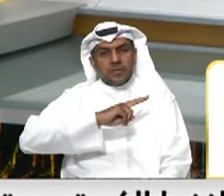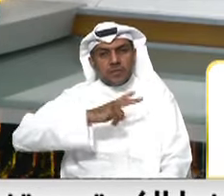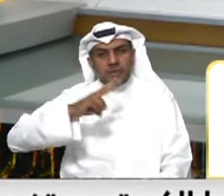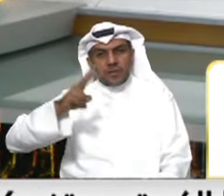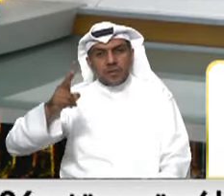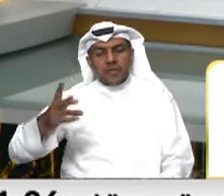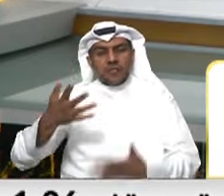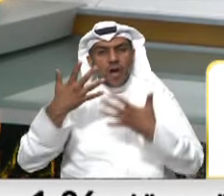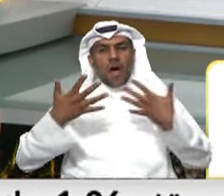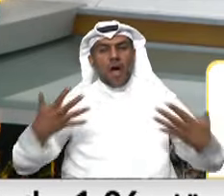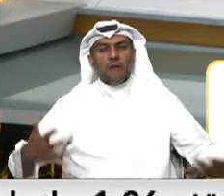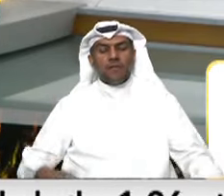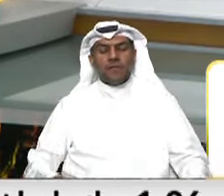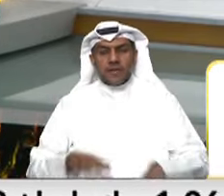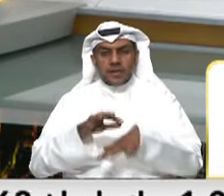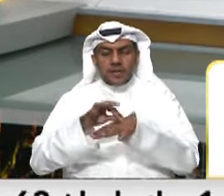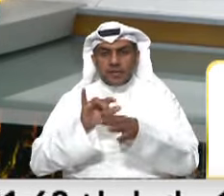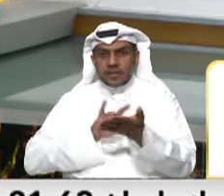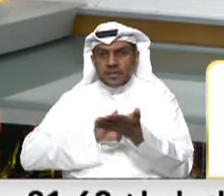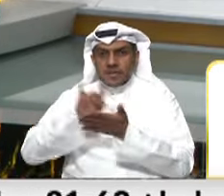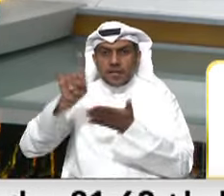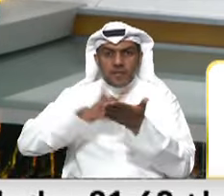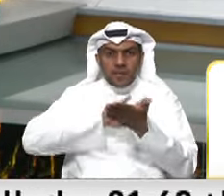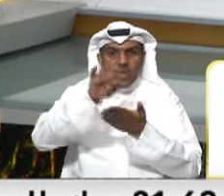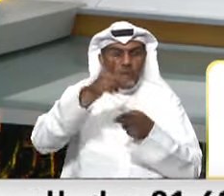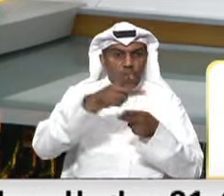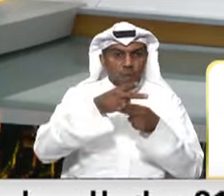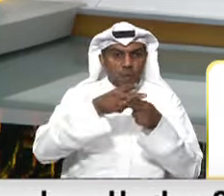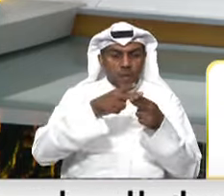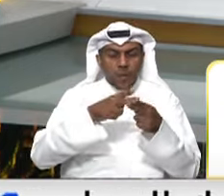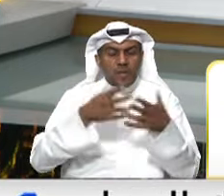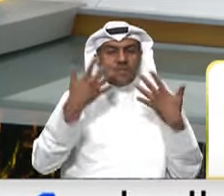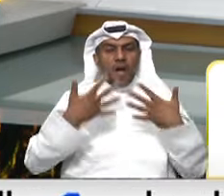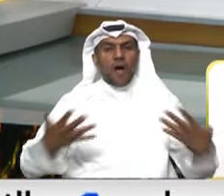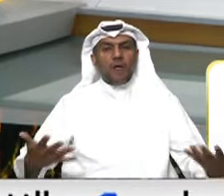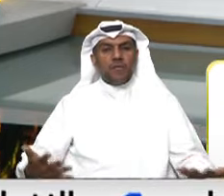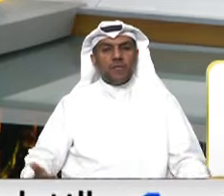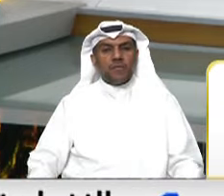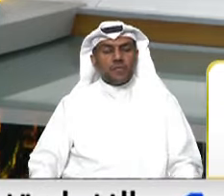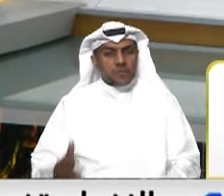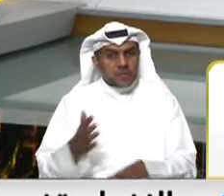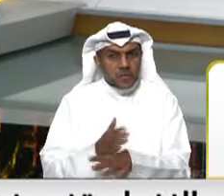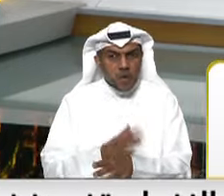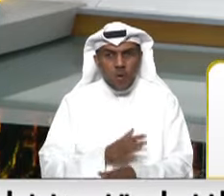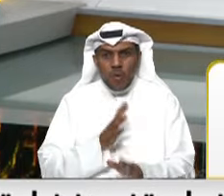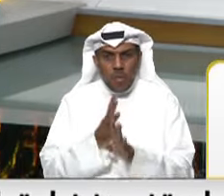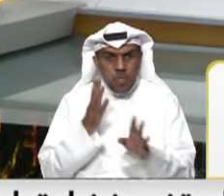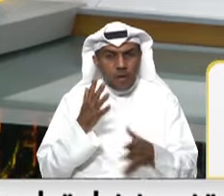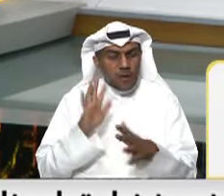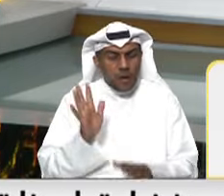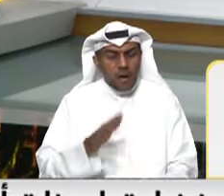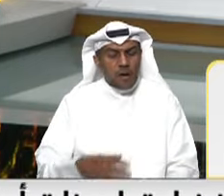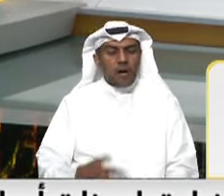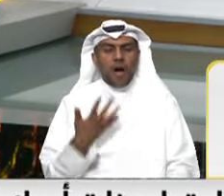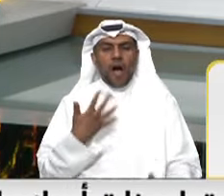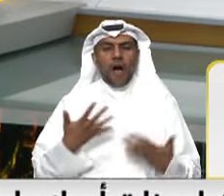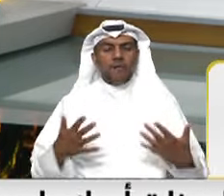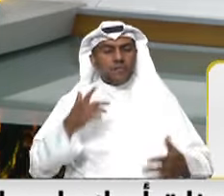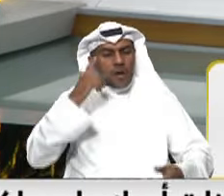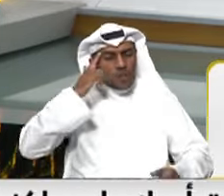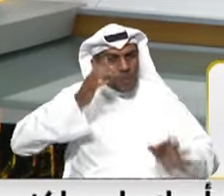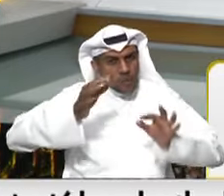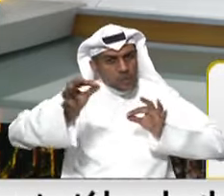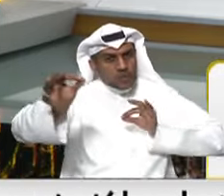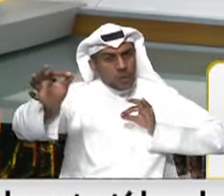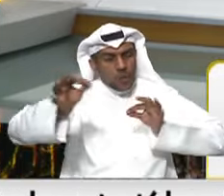كل العقبات للمسافرين خلال رحله او رحلات السفر في موسم الصيف هذا العام حيث يتم وضع خطط يتم العمل بها